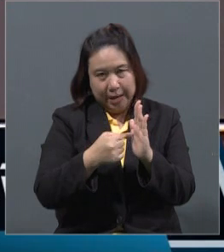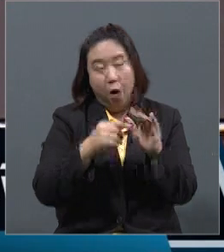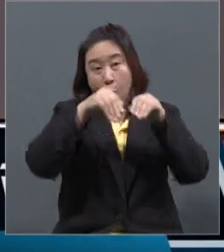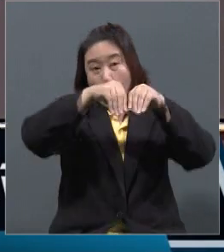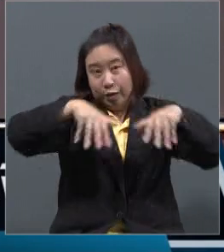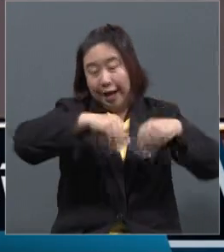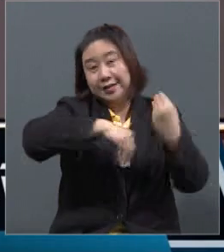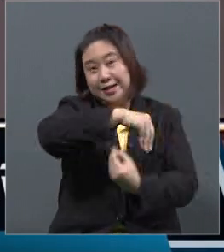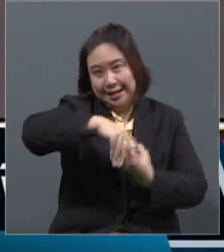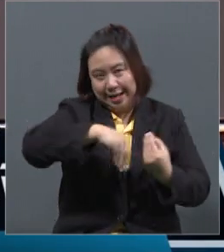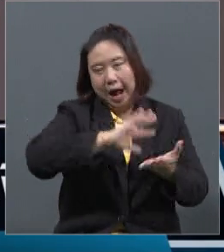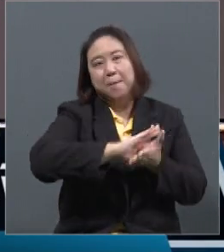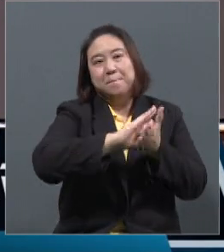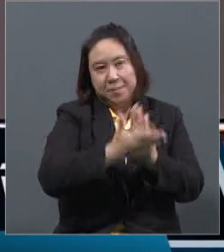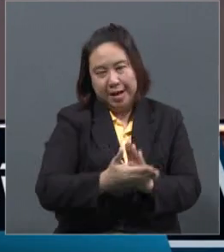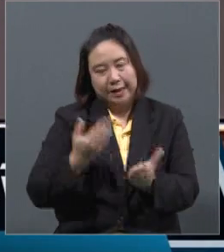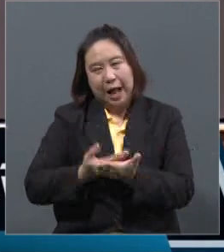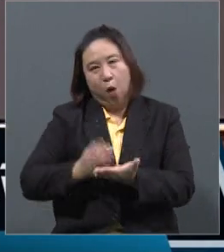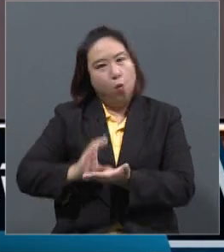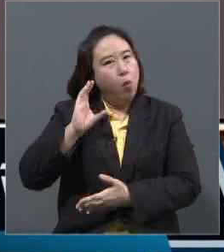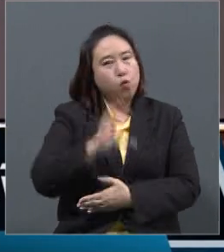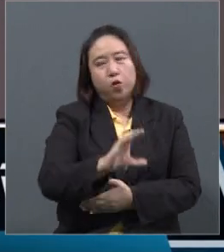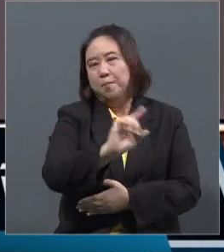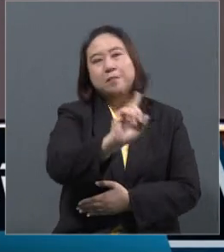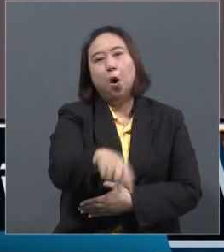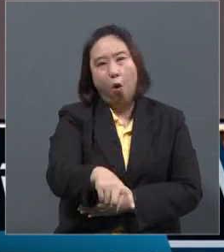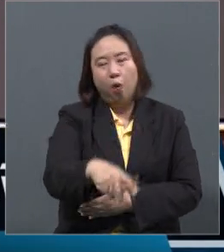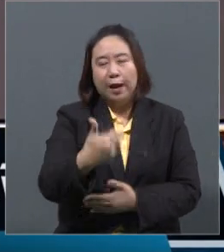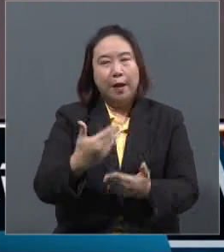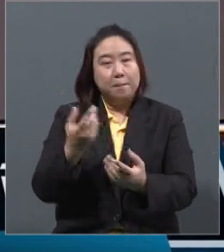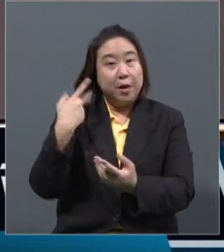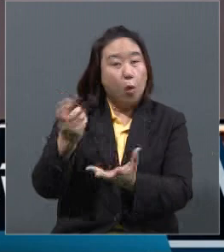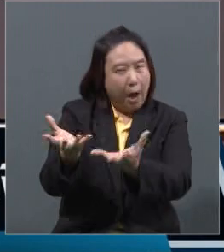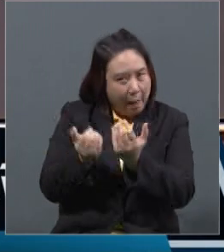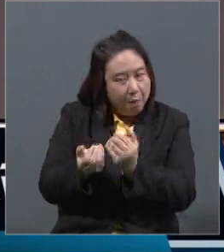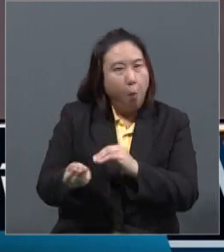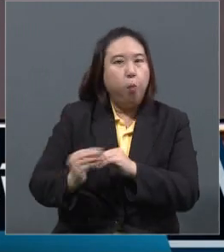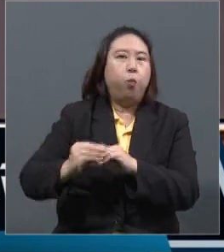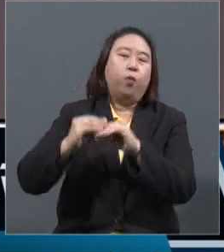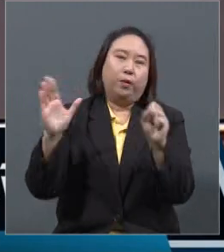โดยที่ไม่ต้องใช้งบประมาณการลงทุนและมีผลตอบแทนมหาศาลต่อประเทศ